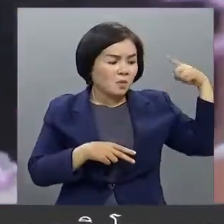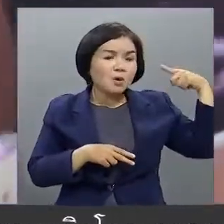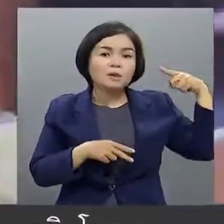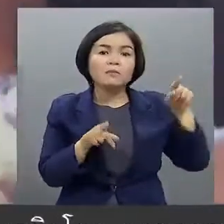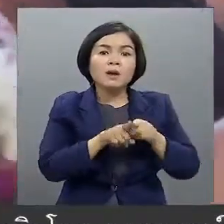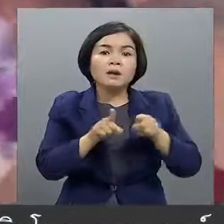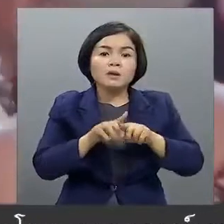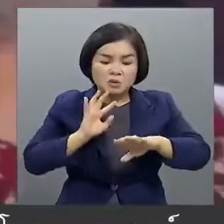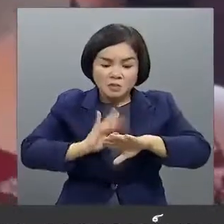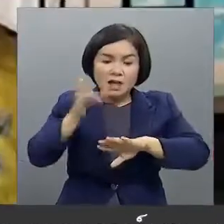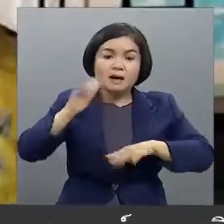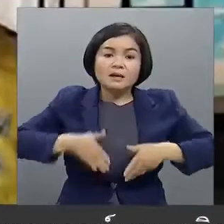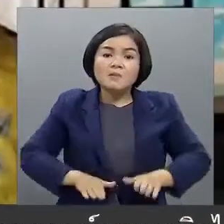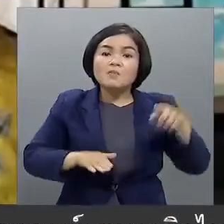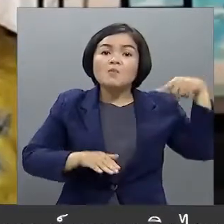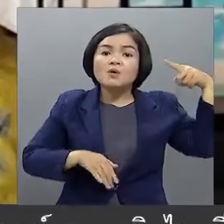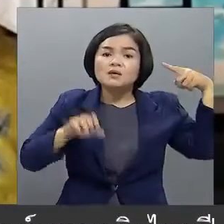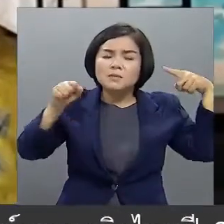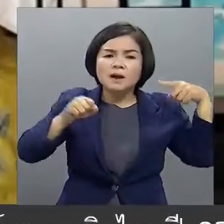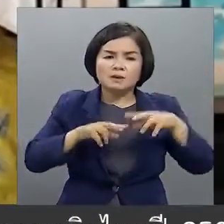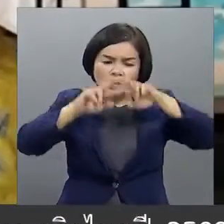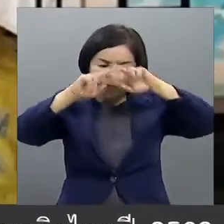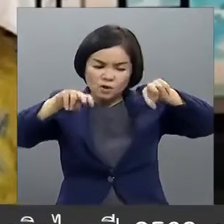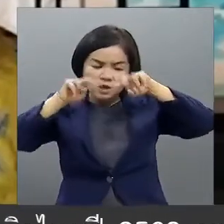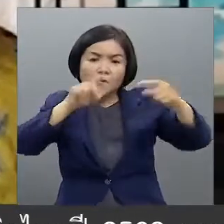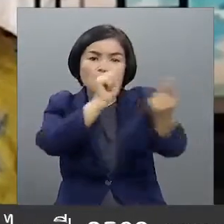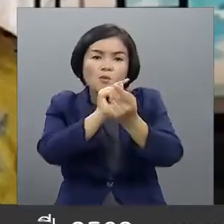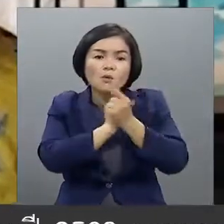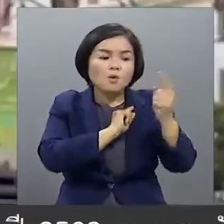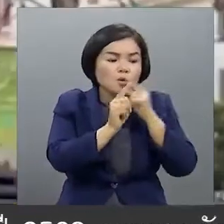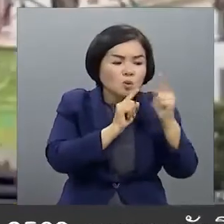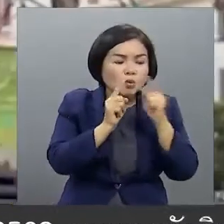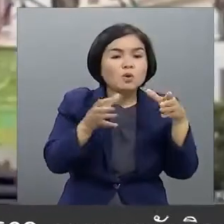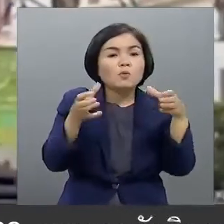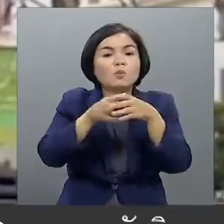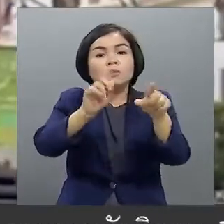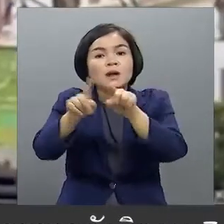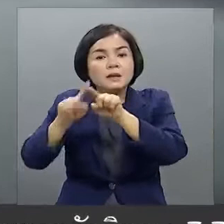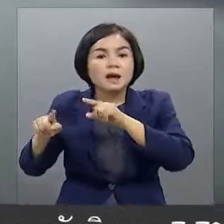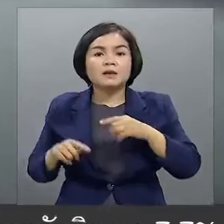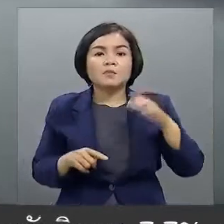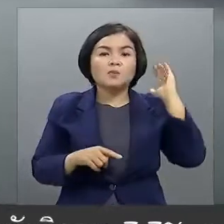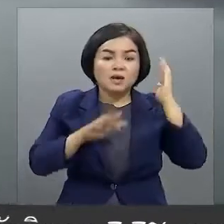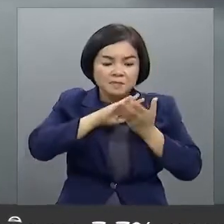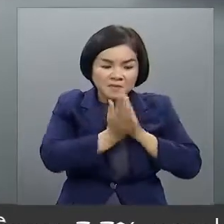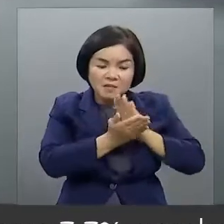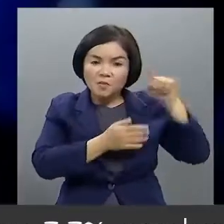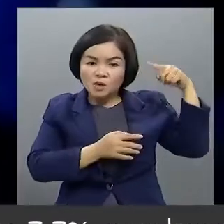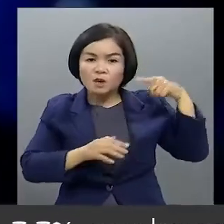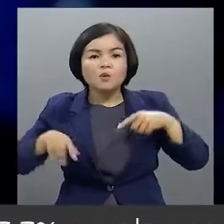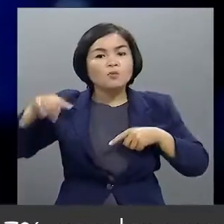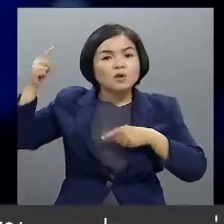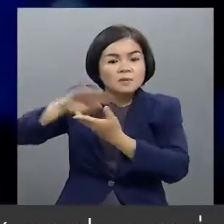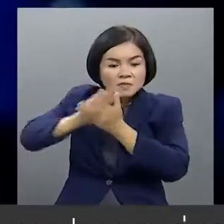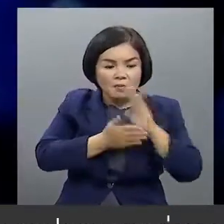ไม่และเริ่มหาคำตอบด้วยการพูดคุยกับกลุ่มคนข้ามเพศทำให้เธอได้รับฟังประสบการณ์การถูกเลือกปฏิบัติ